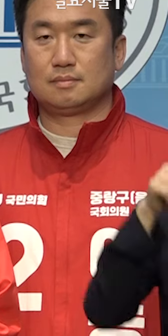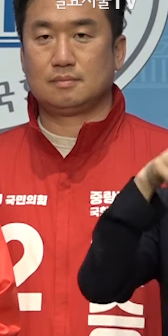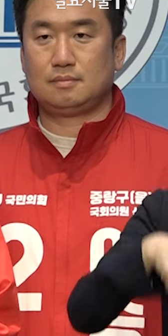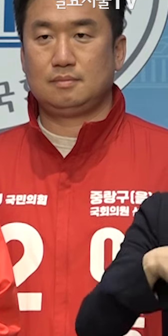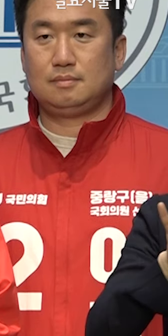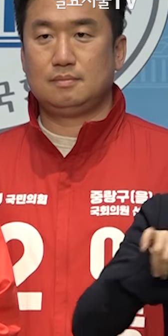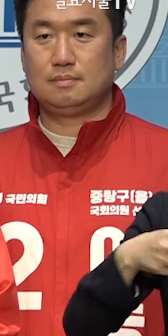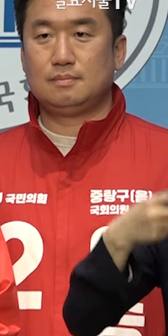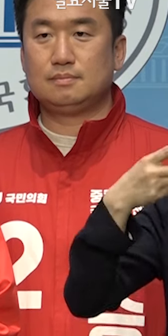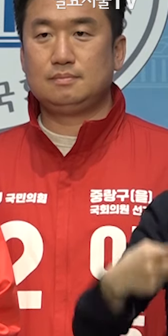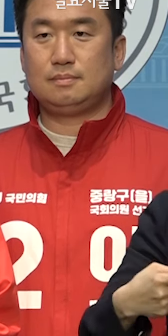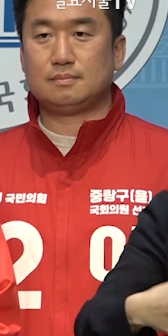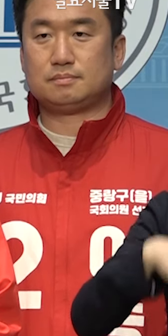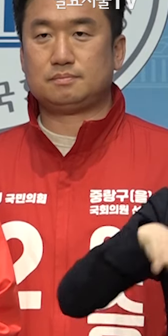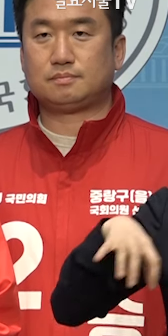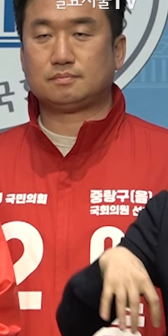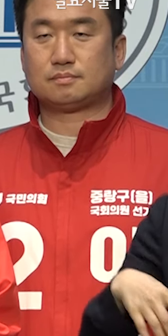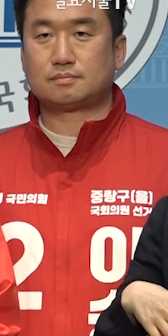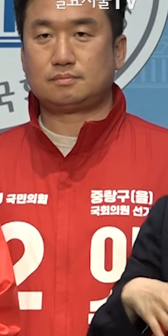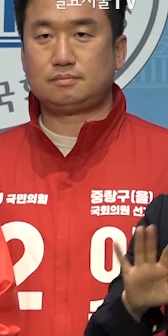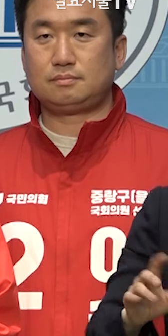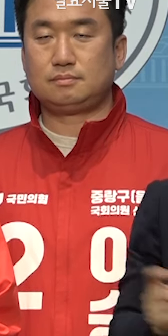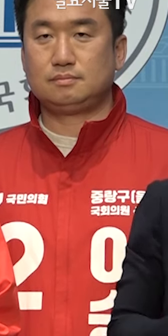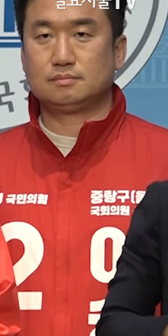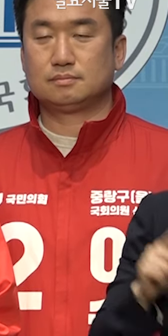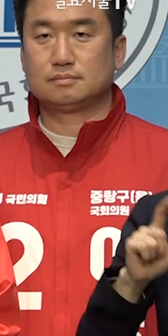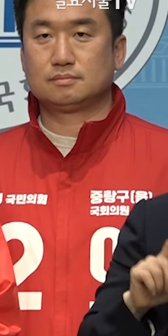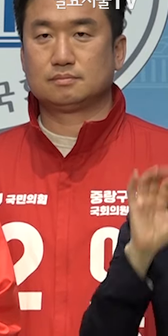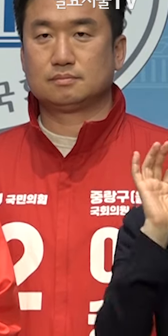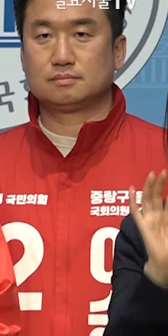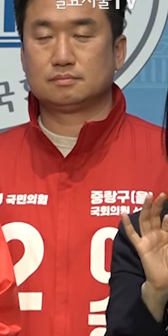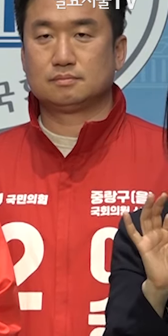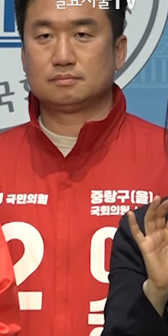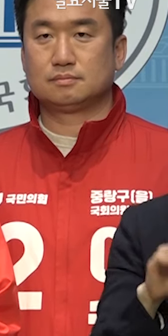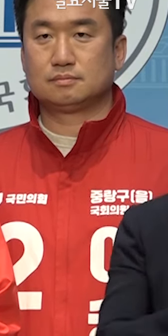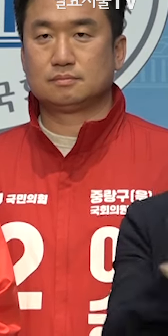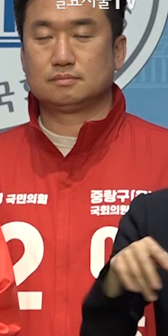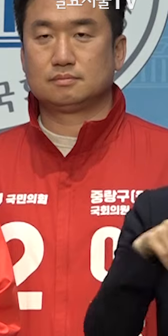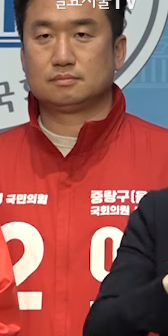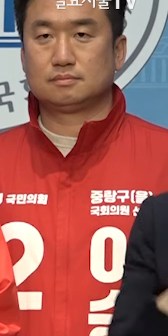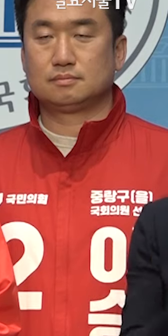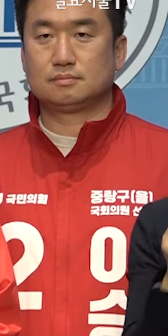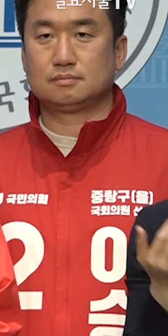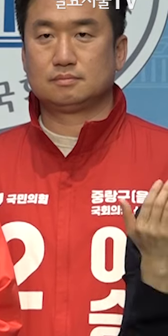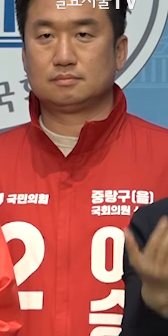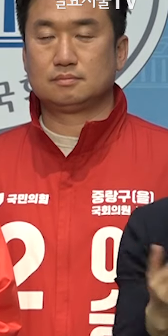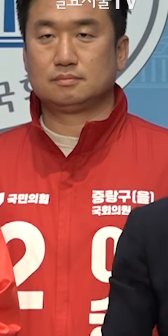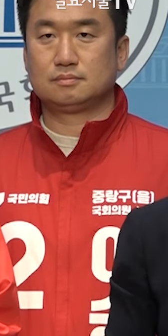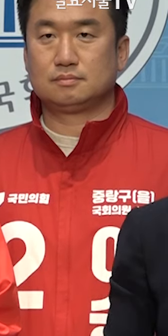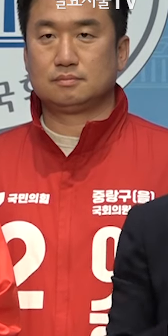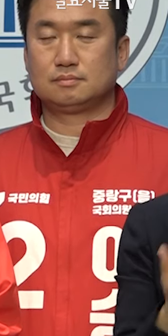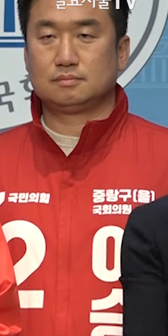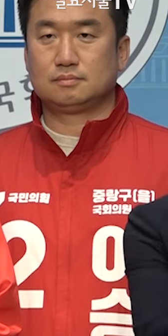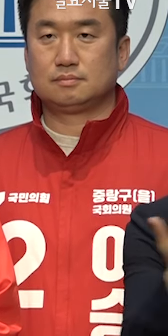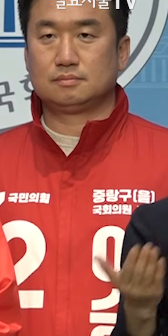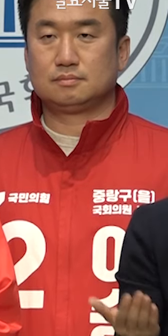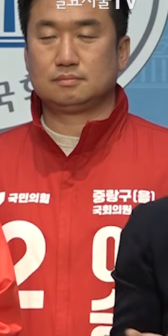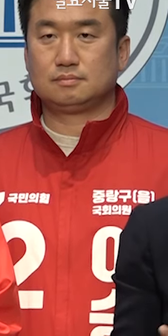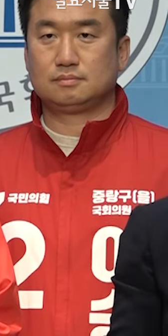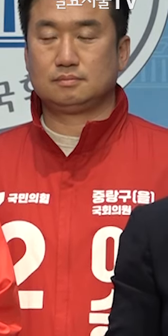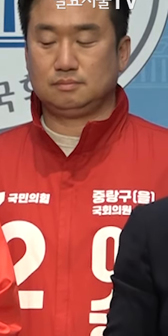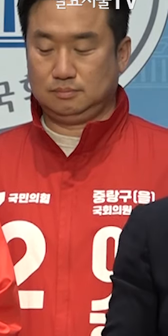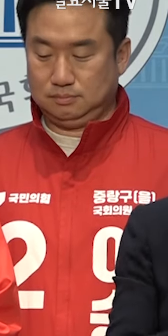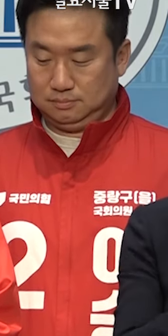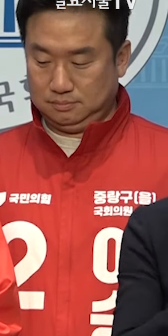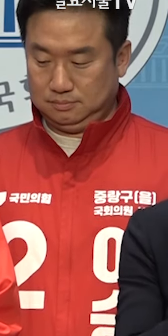본투표 이틀 앞둔 오늘 비상한 현재 상황에 대한 저희의 입장을 밝히고 국민 여러분께